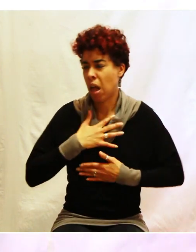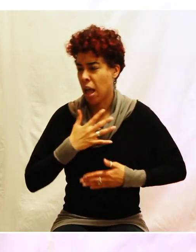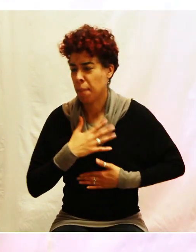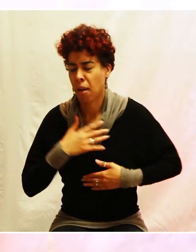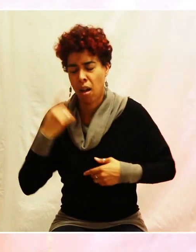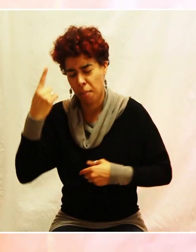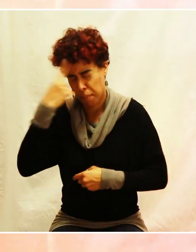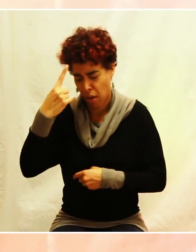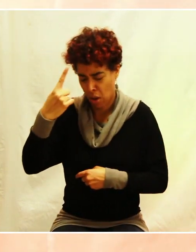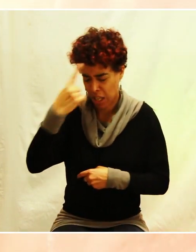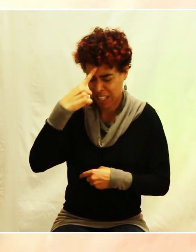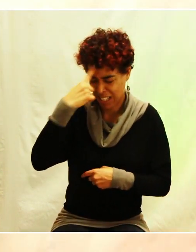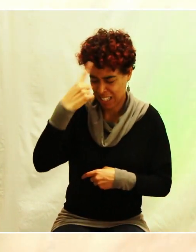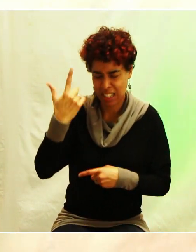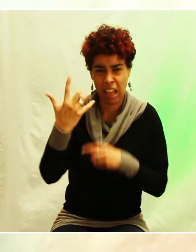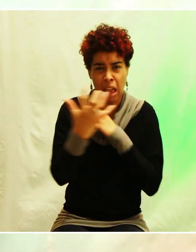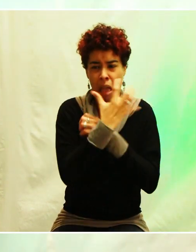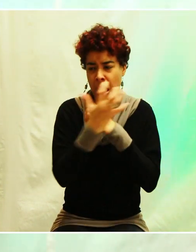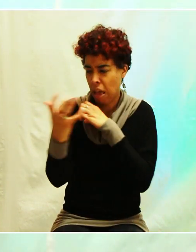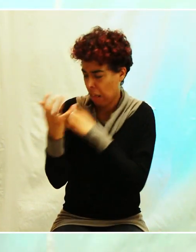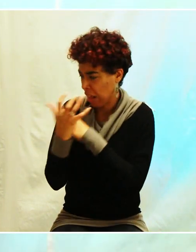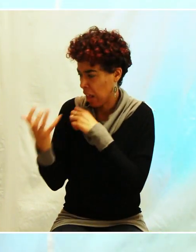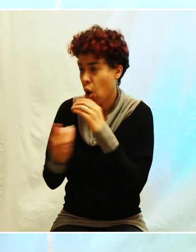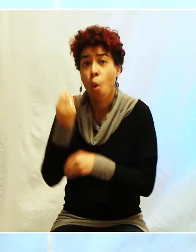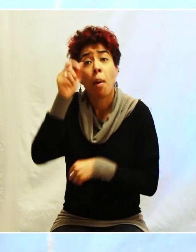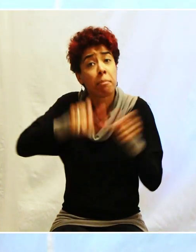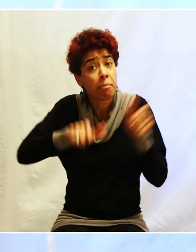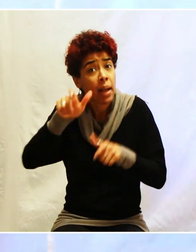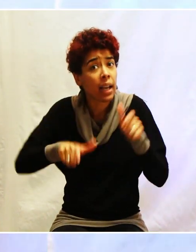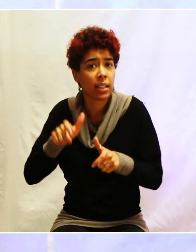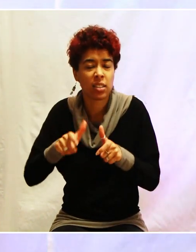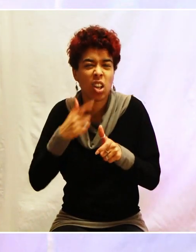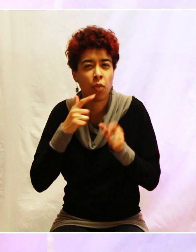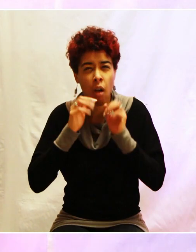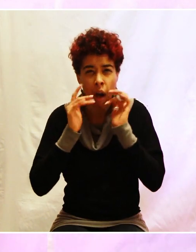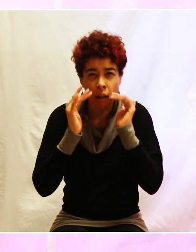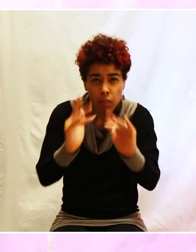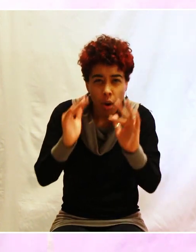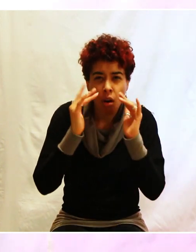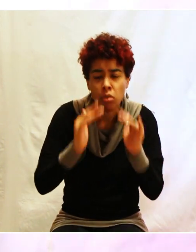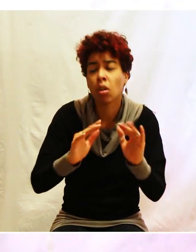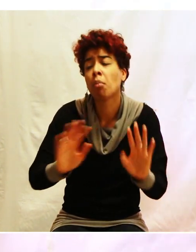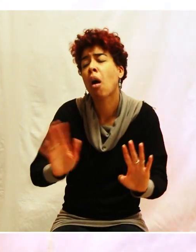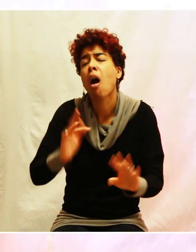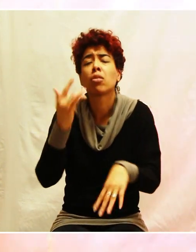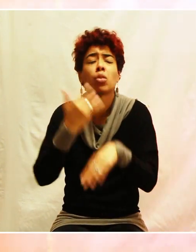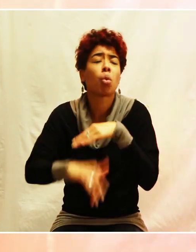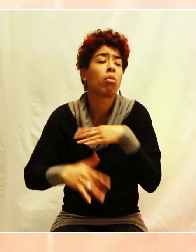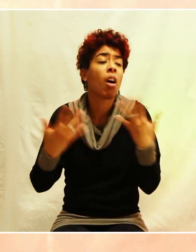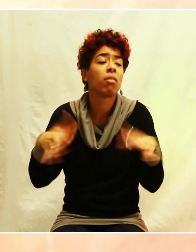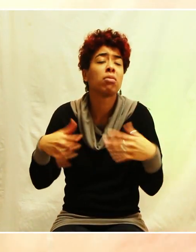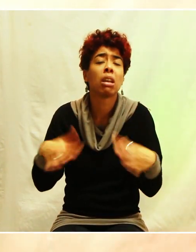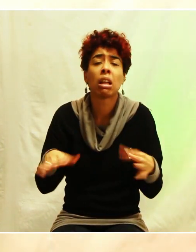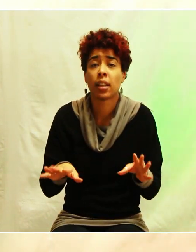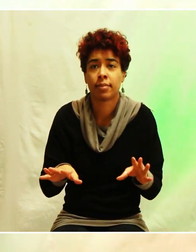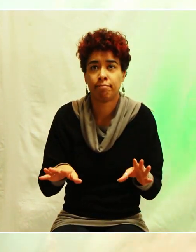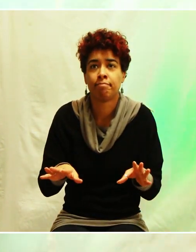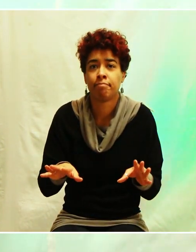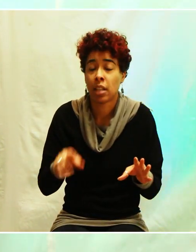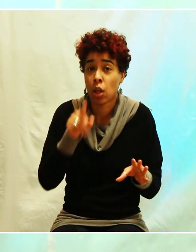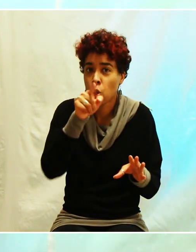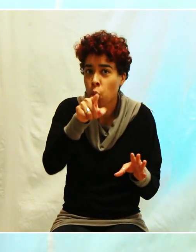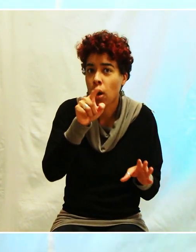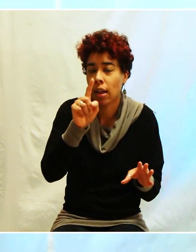toutes ces pensées qui peuvent venir contre toi, ou peut-être des gens même qui veulent t'influencer à dire mais c'est trop tard, c'est fini, etc.